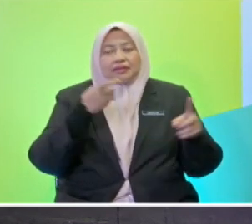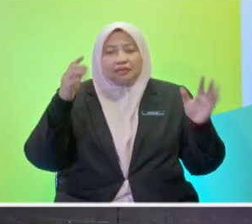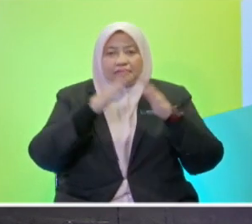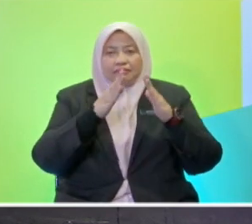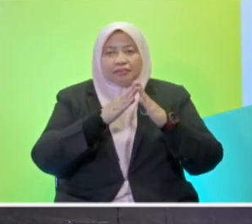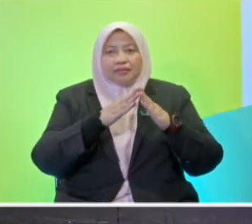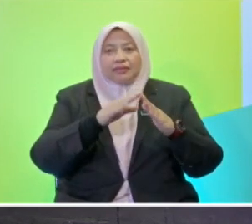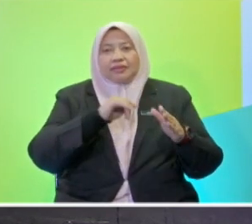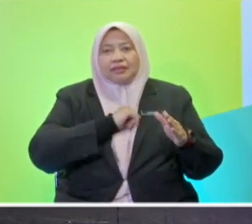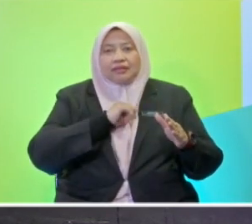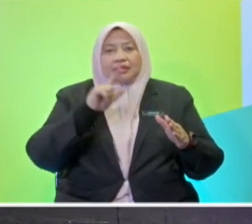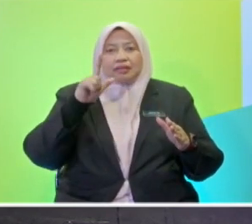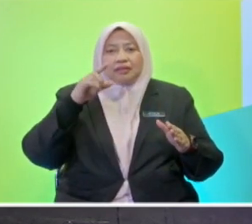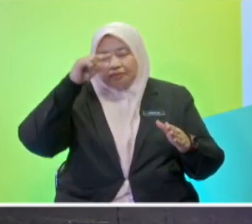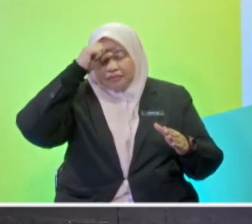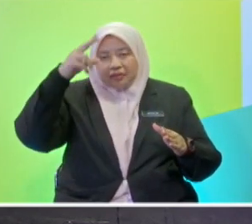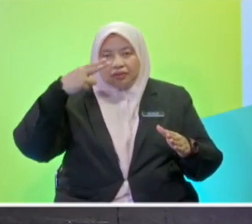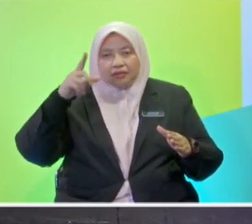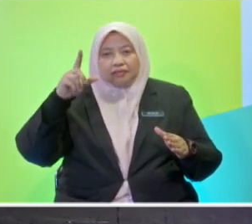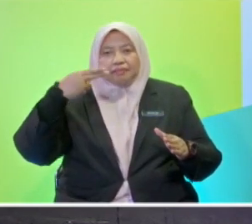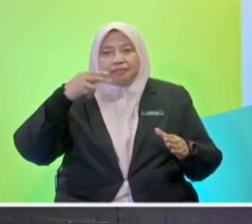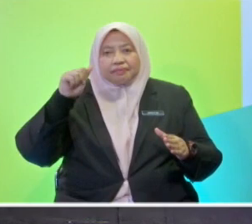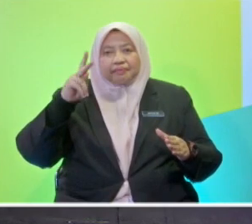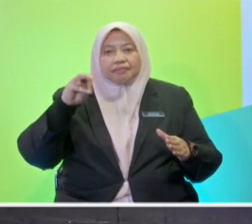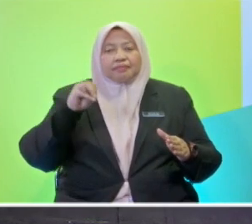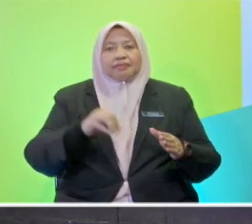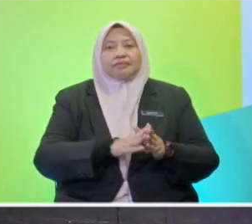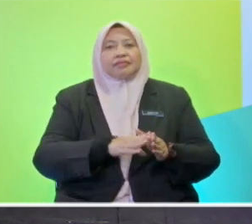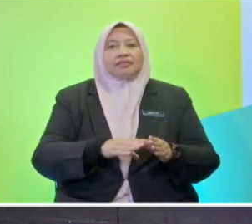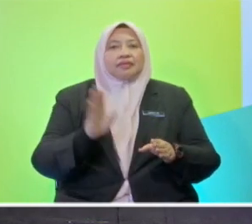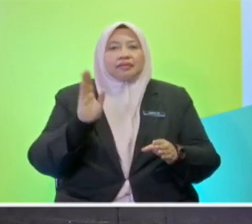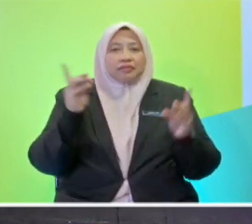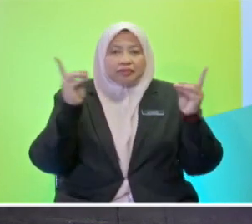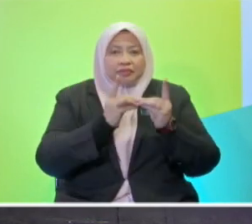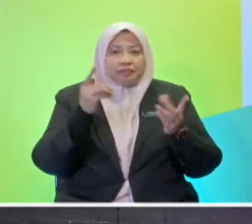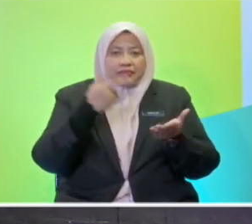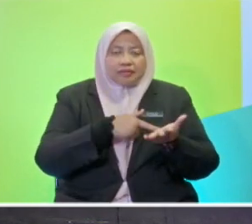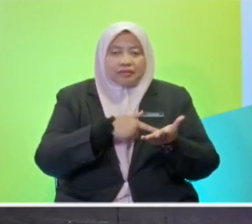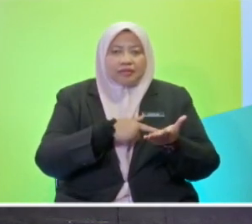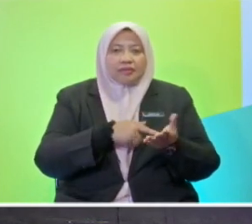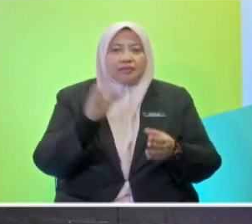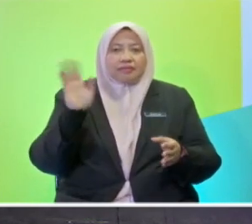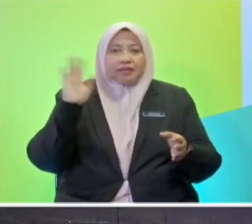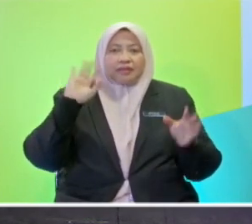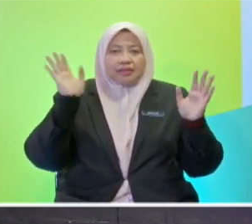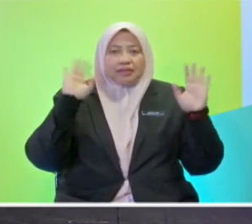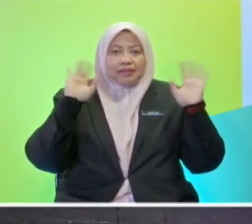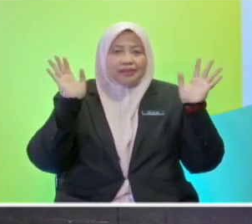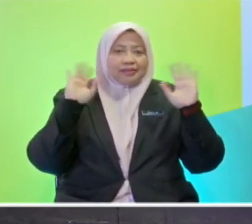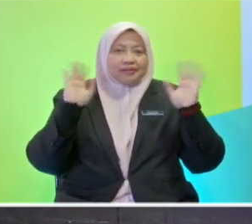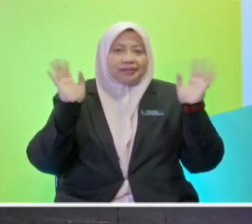mengunduh diri ada rezeki jumpa lagi Assalamualaikum warahmatullahi wabarakatuh bye